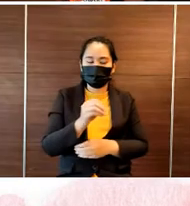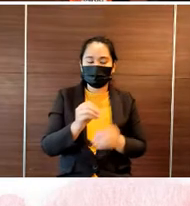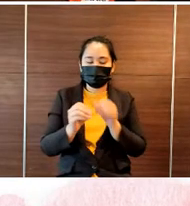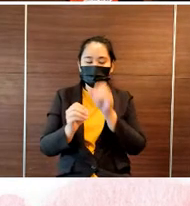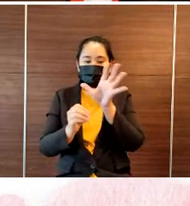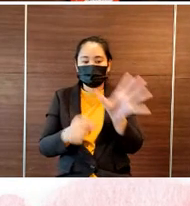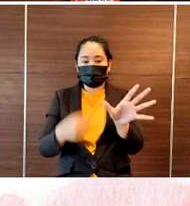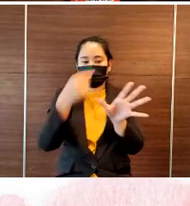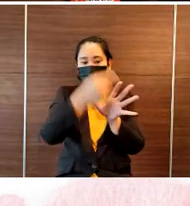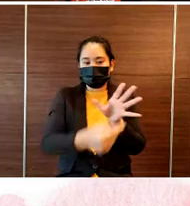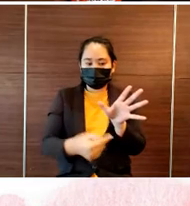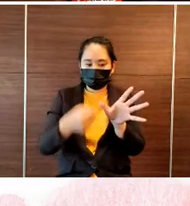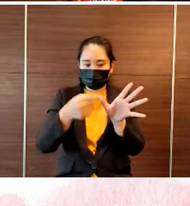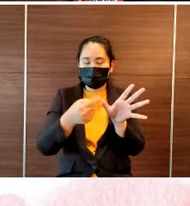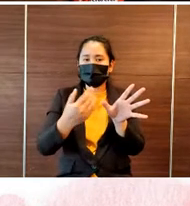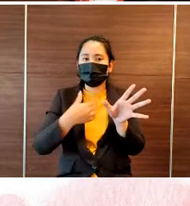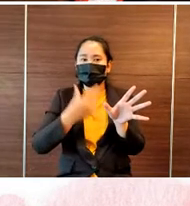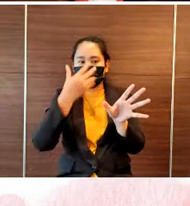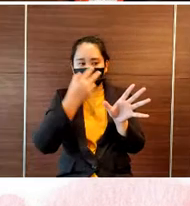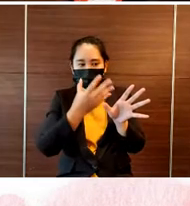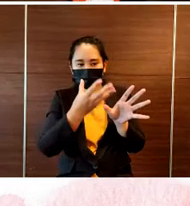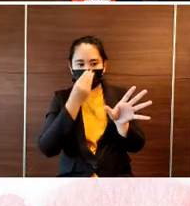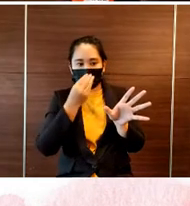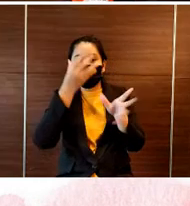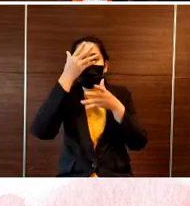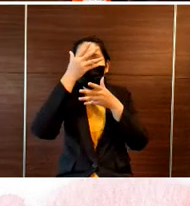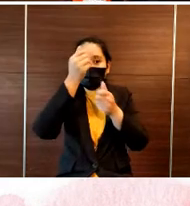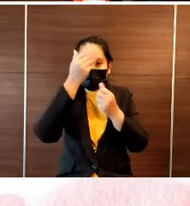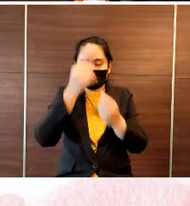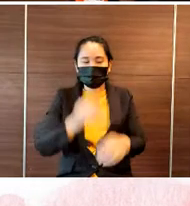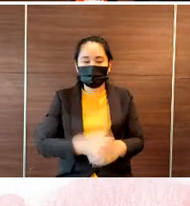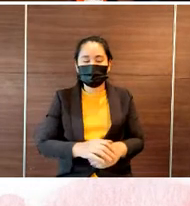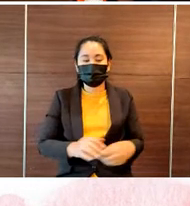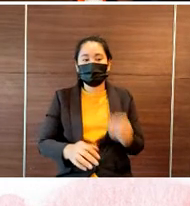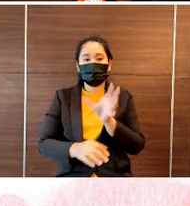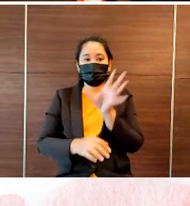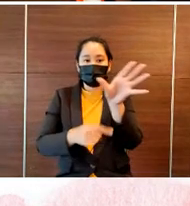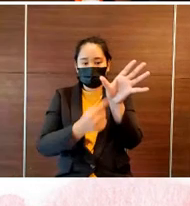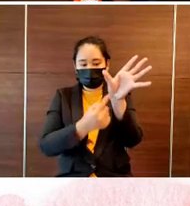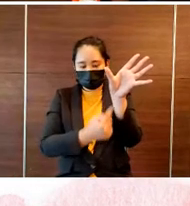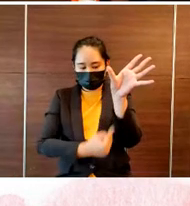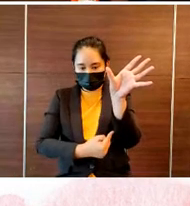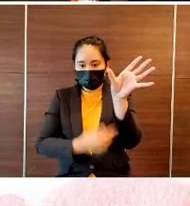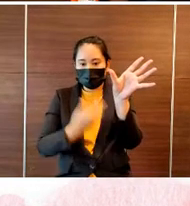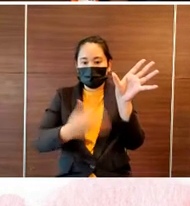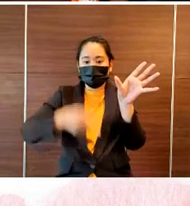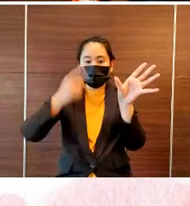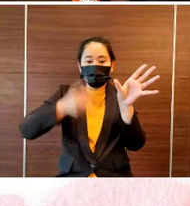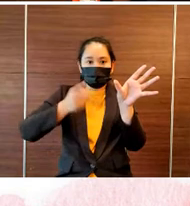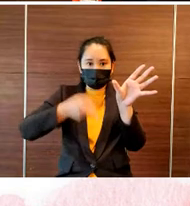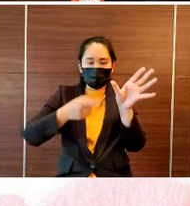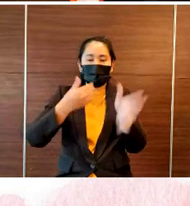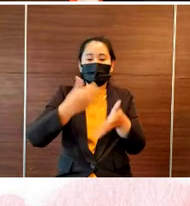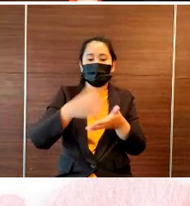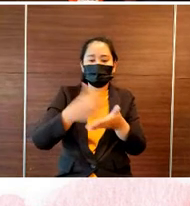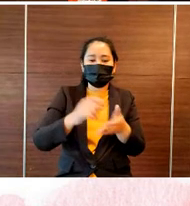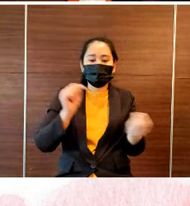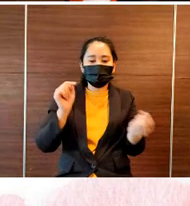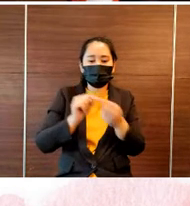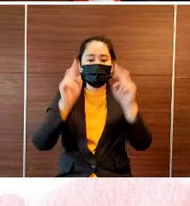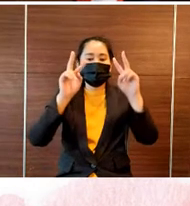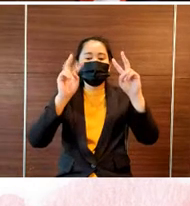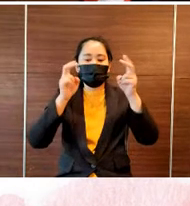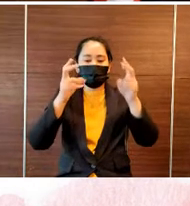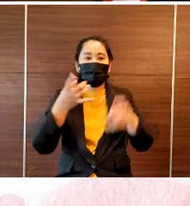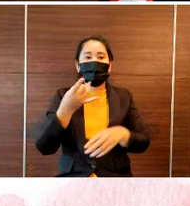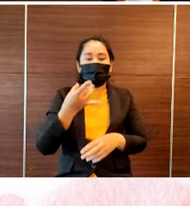วที่เราอาจจะต้องให้ความสำคัญแล้วก็สนใจแล้วก็รากหรือก้านดอกของมันจริงๆอะค่ะมันกำลังพูดถึงประเด็นอะไรโดยรว